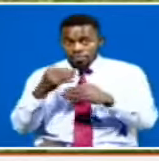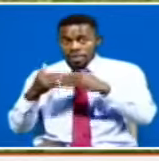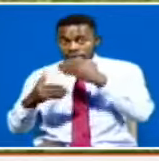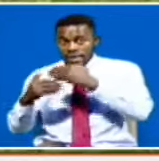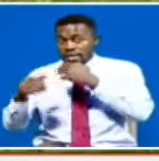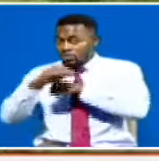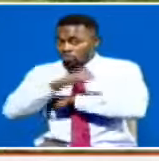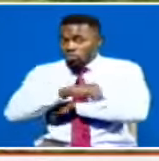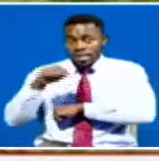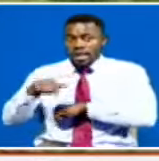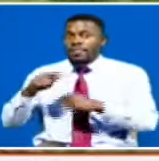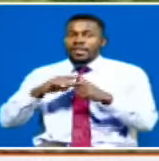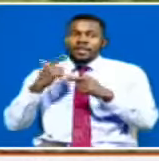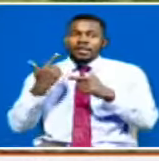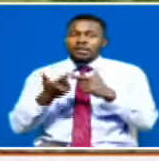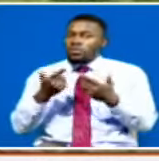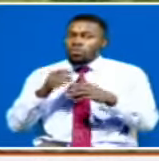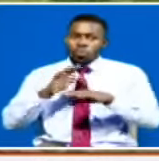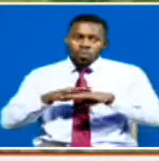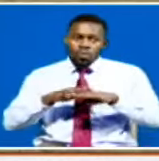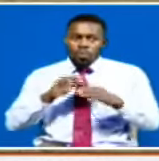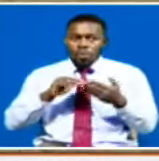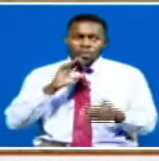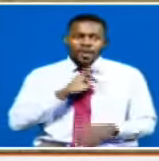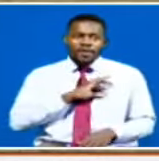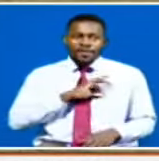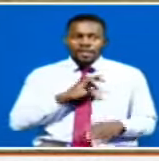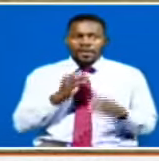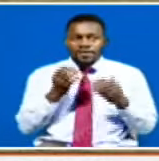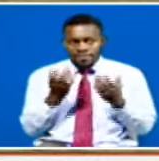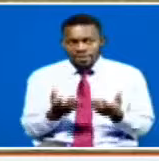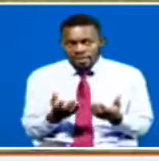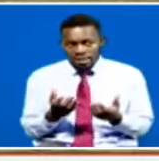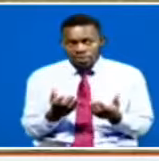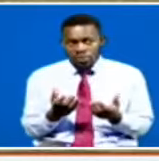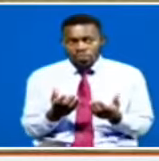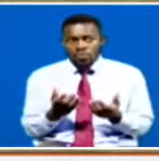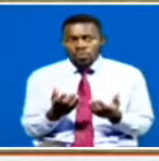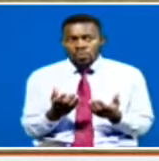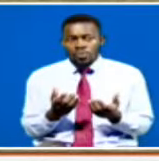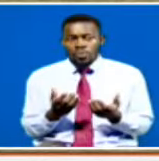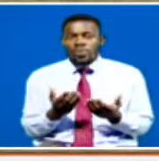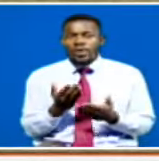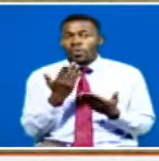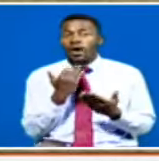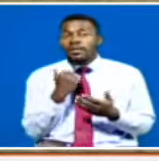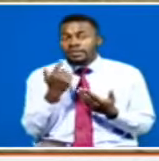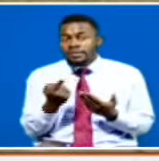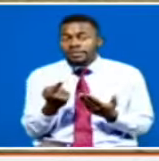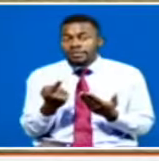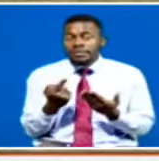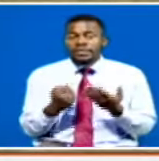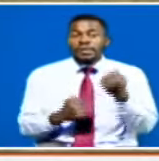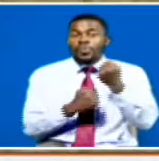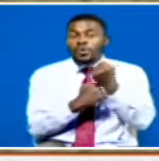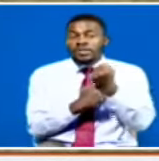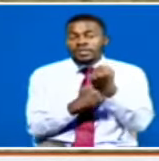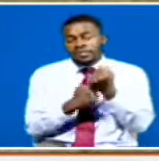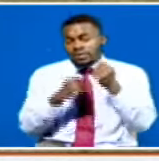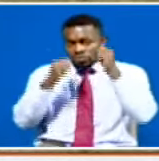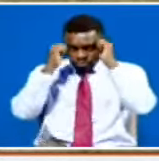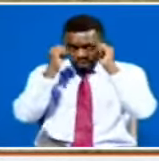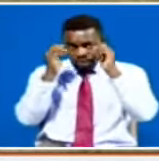watu watajenga. Ndio ile ambayo itajengwa hivi karibuni. Tumepata wanafunzi ambao wanapewa basari, na hao wanafunzi hawako